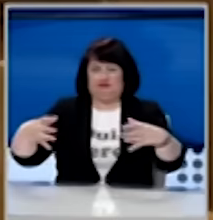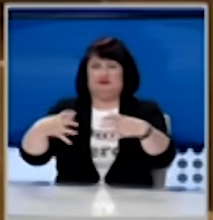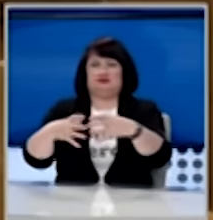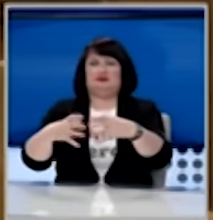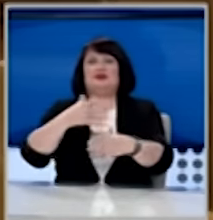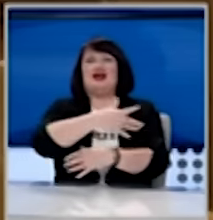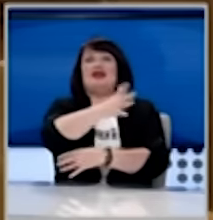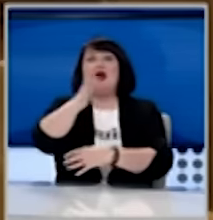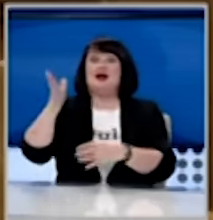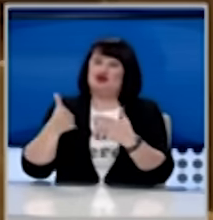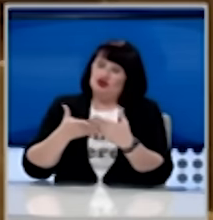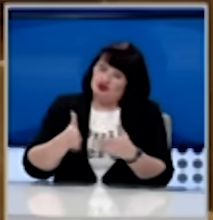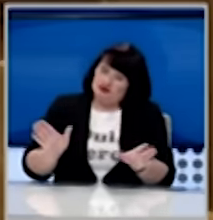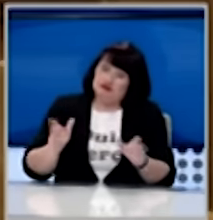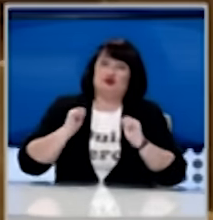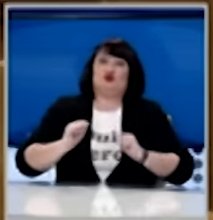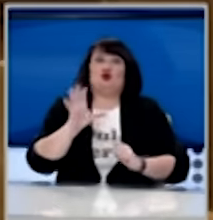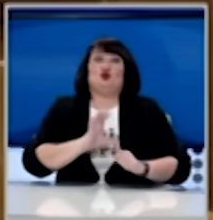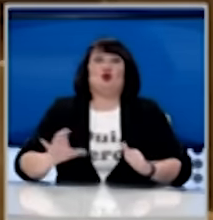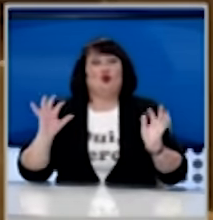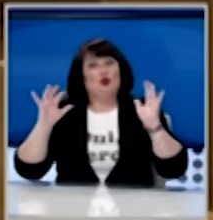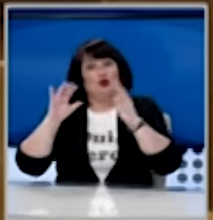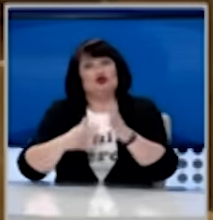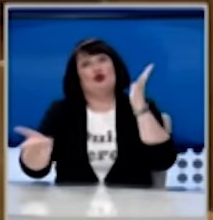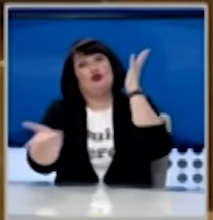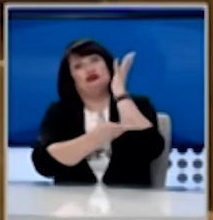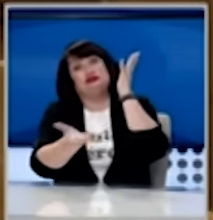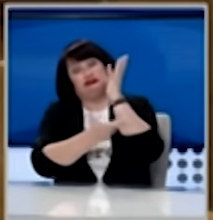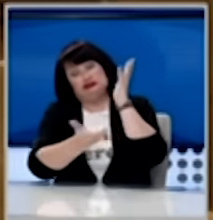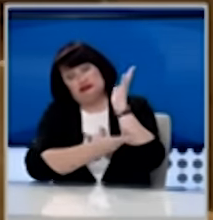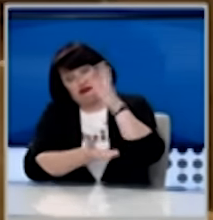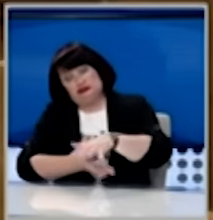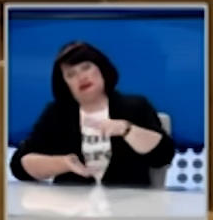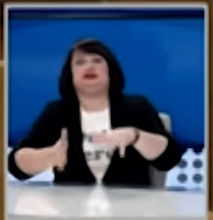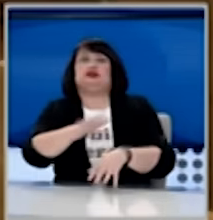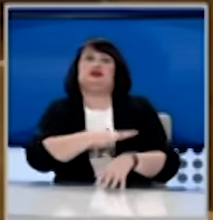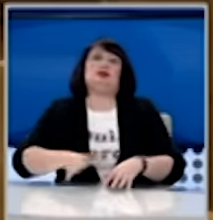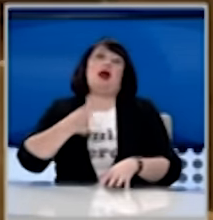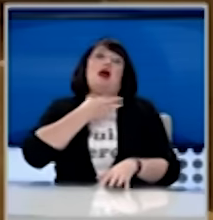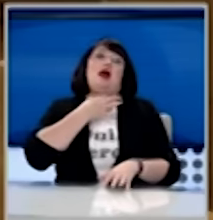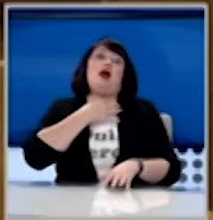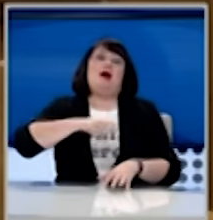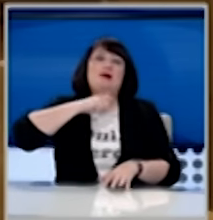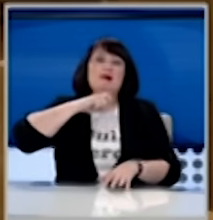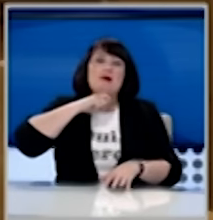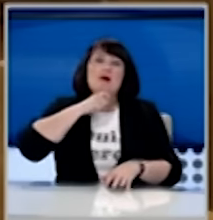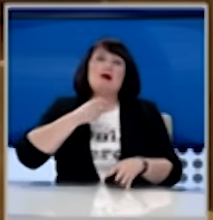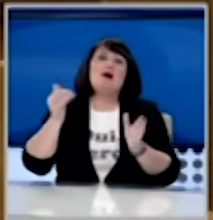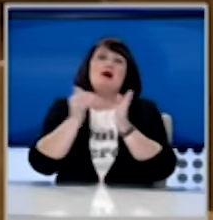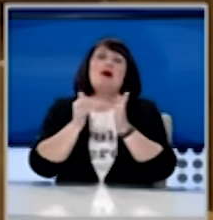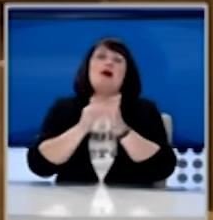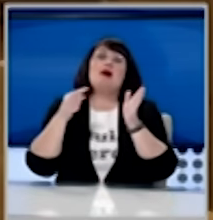πρέπει να ανοίξει τον τουρισμό για την ανάγκη υλοτομιών τεραστίων εκτάσεων για την ανάγκη διάνοιξης δεκάδων ακόμα